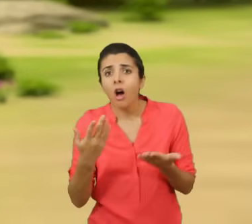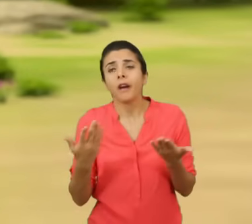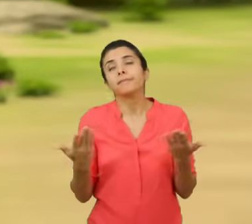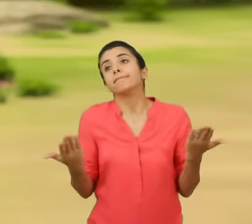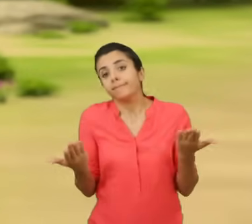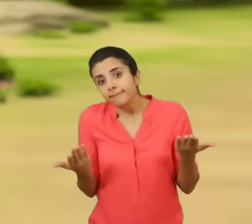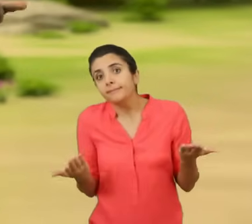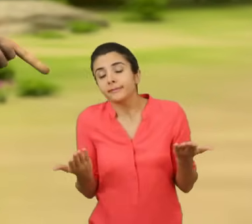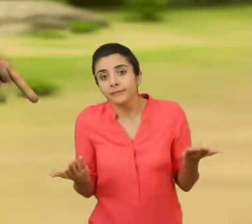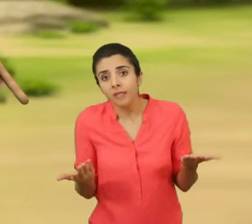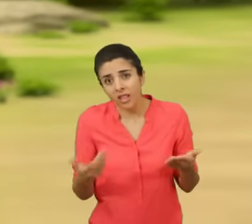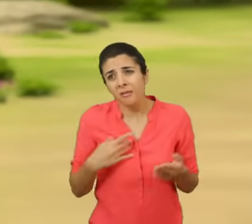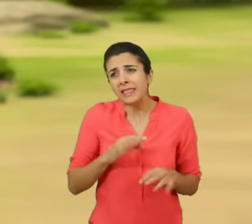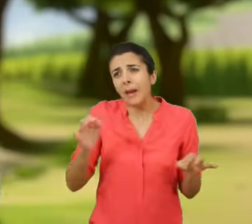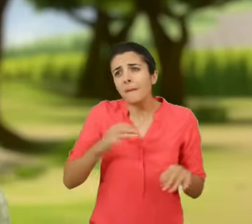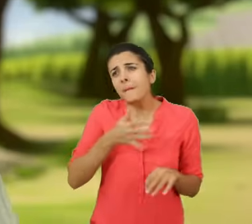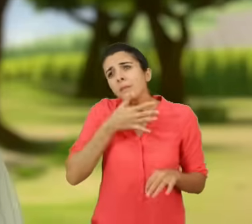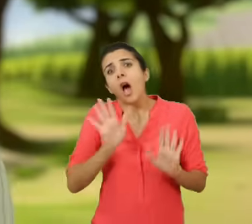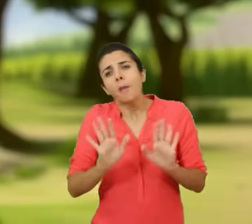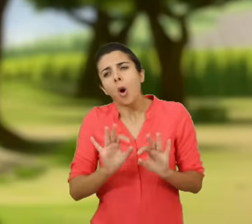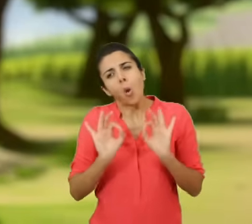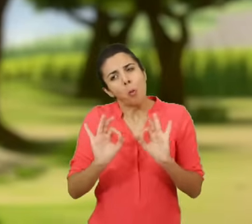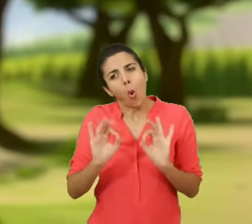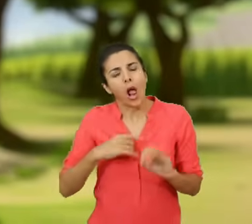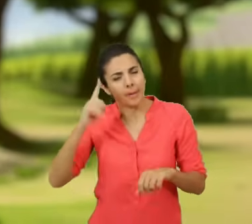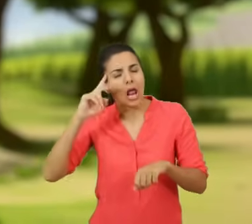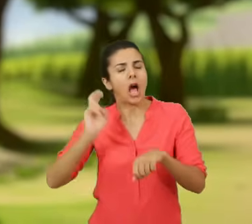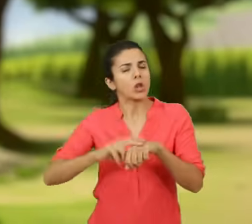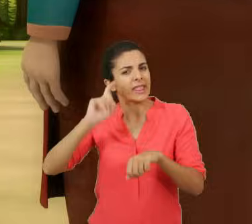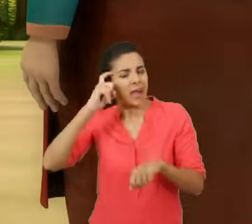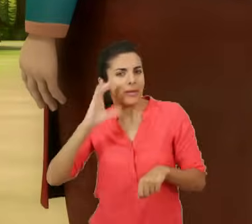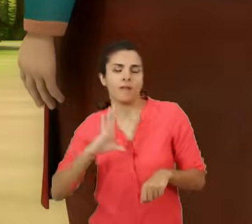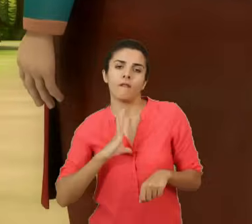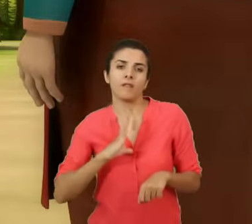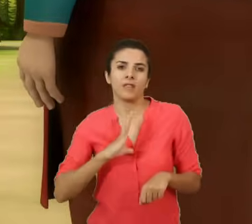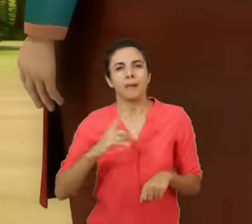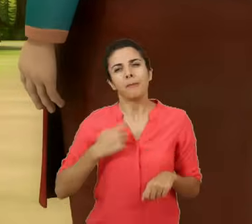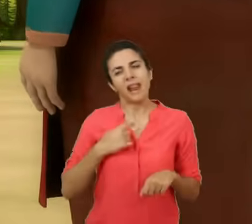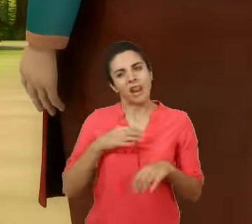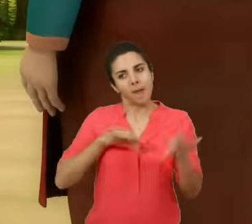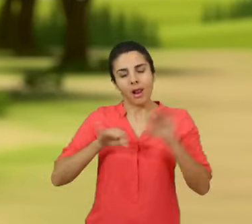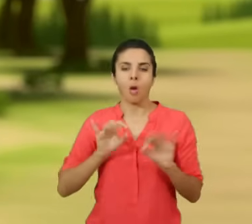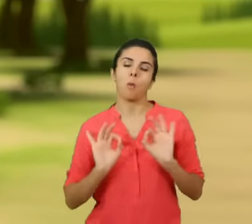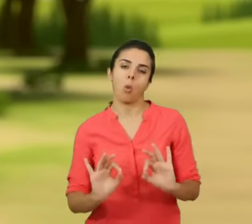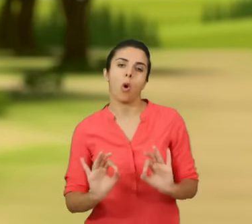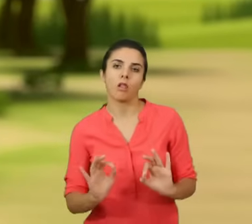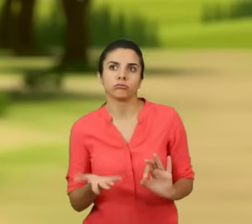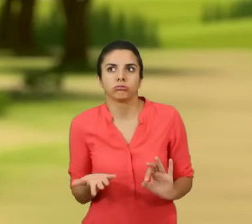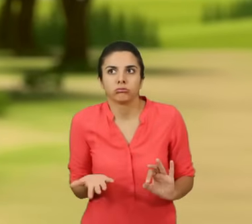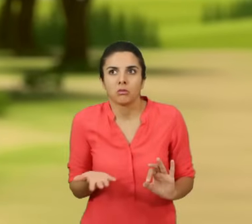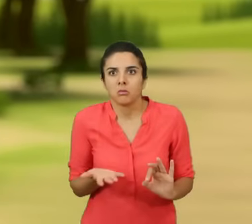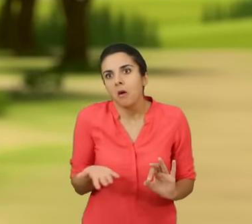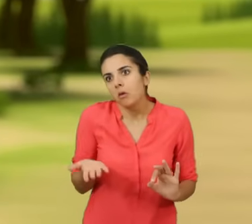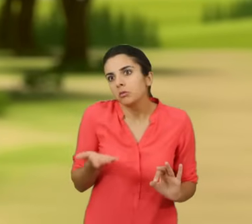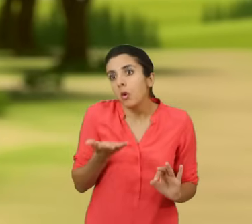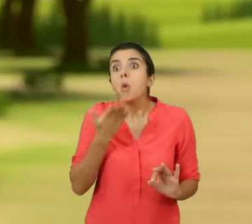Yani emin değilim ama böyle olduğunu tahmin ediyorum. Benim teorim bu. Yoksa kimse